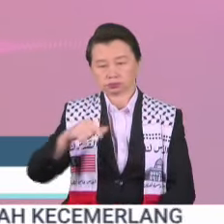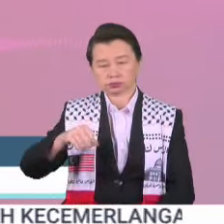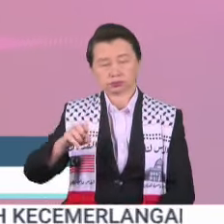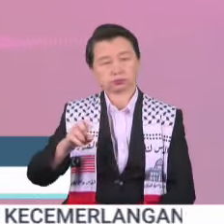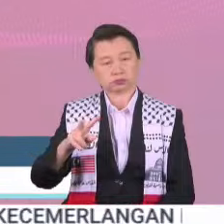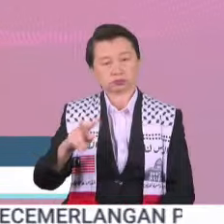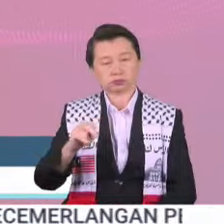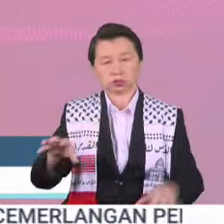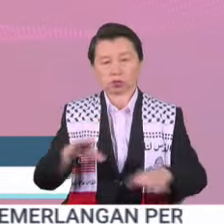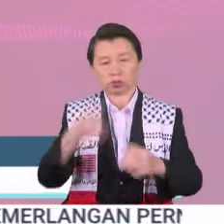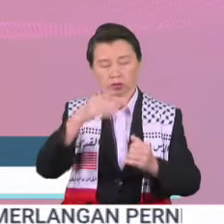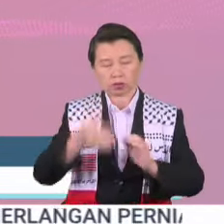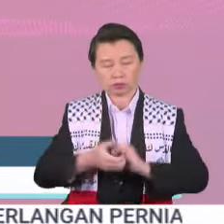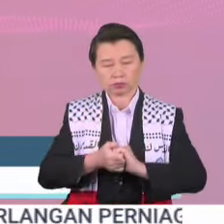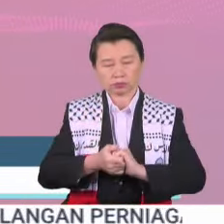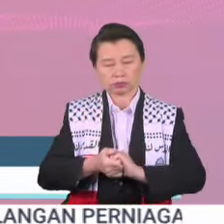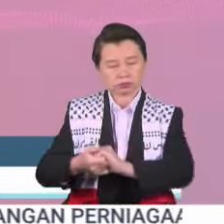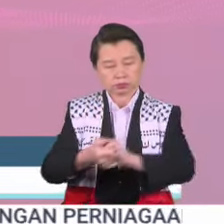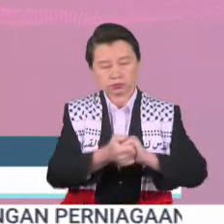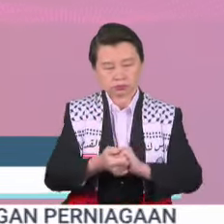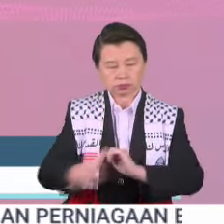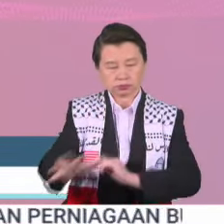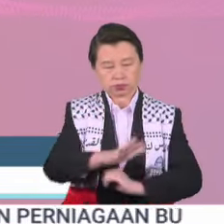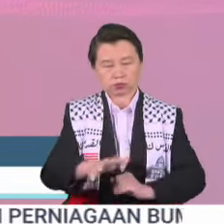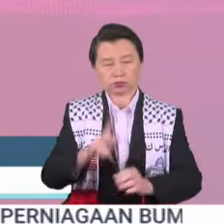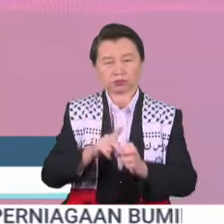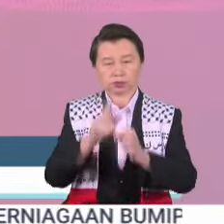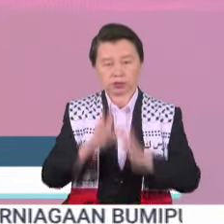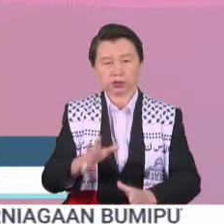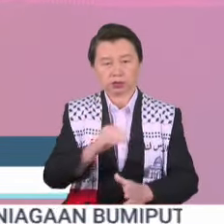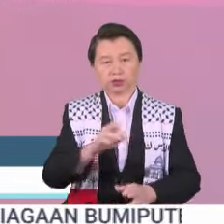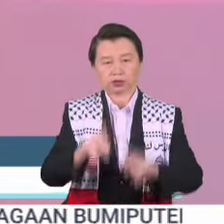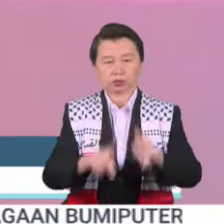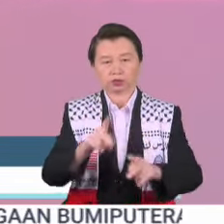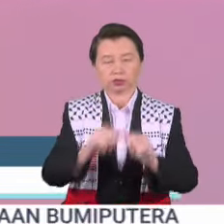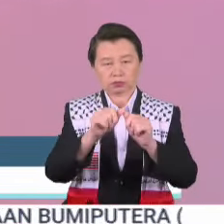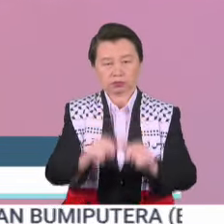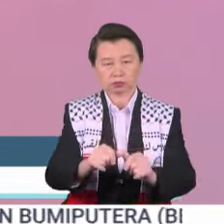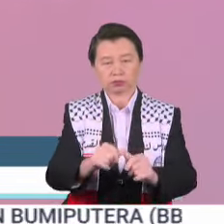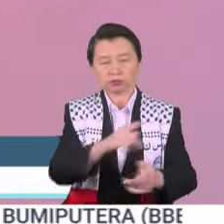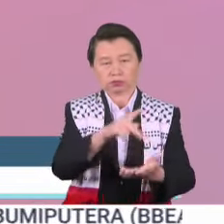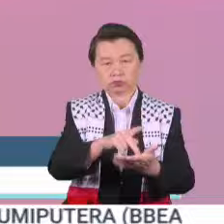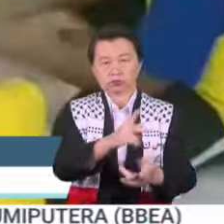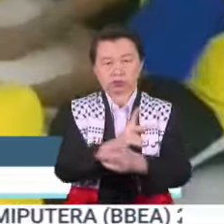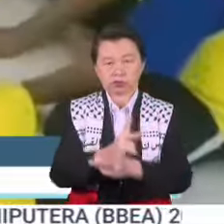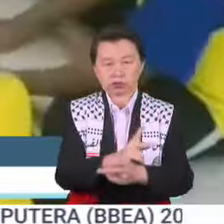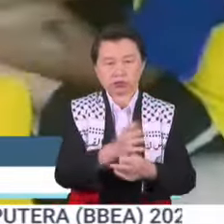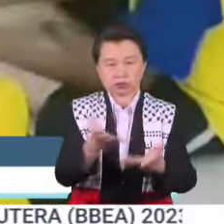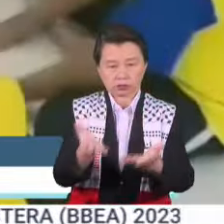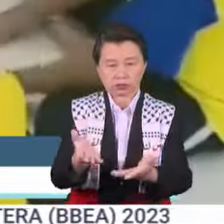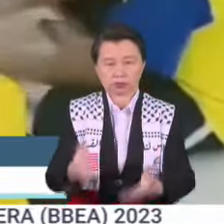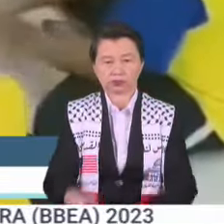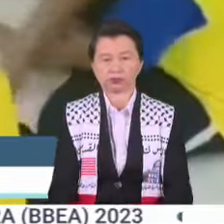program dilaksana bagi memupuk ukhuwah dalam kalangan peserta dan penghuni pusat jagaan itu.